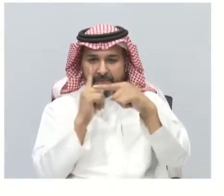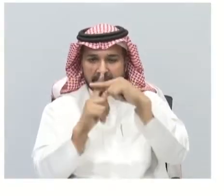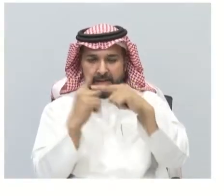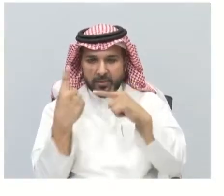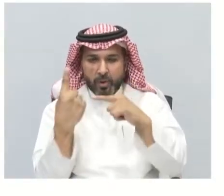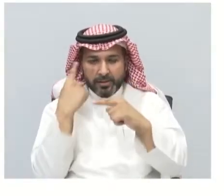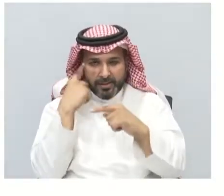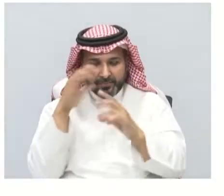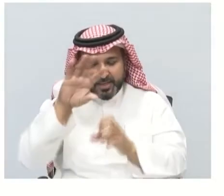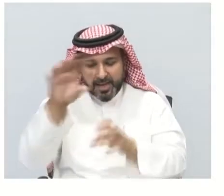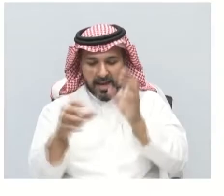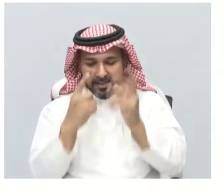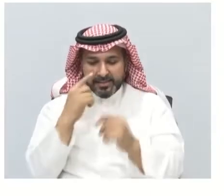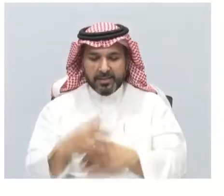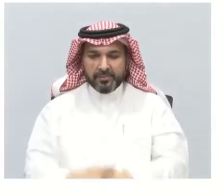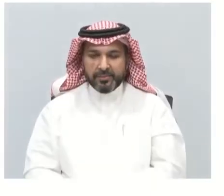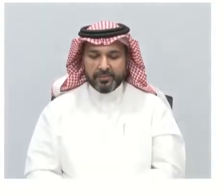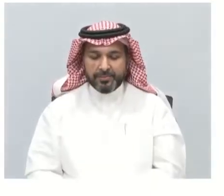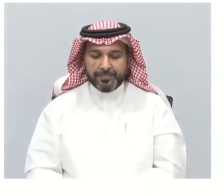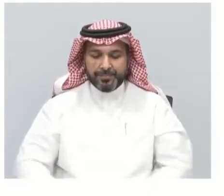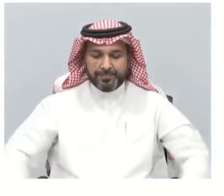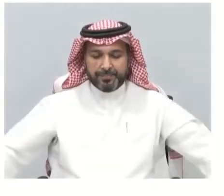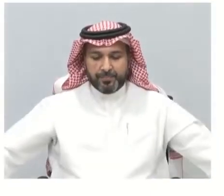اعوض فيها بمعادله المستقيم